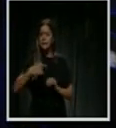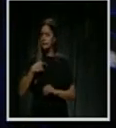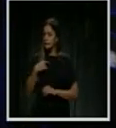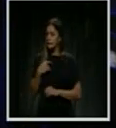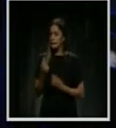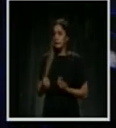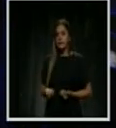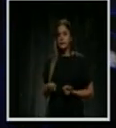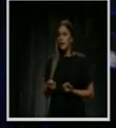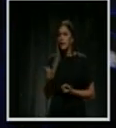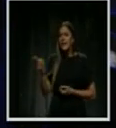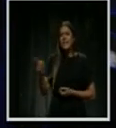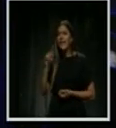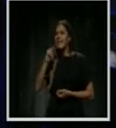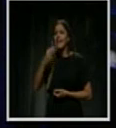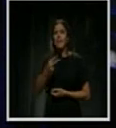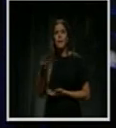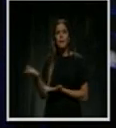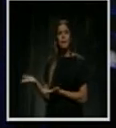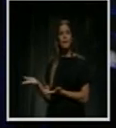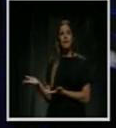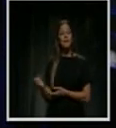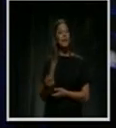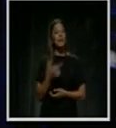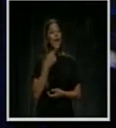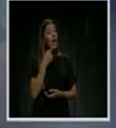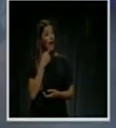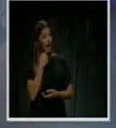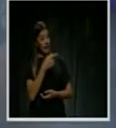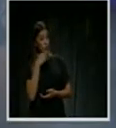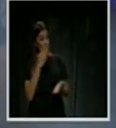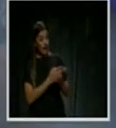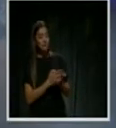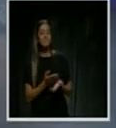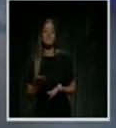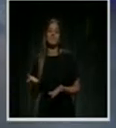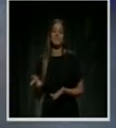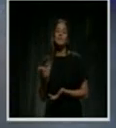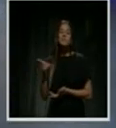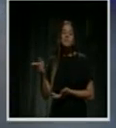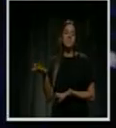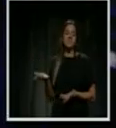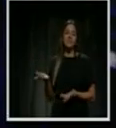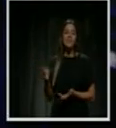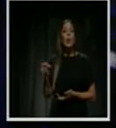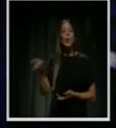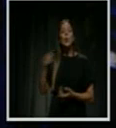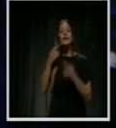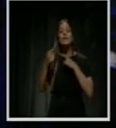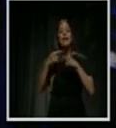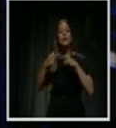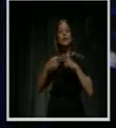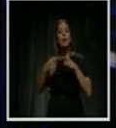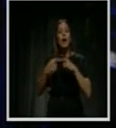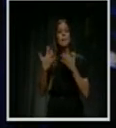lek qarraq bil-poplu ma tekniċ ħadha b'mod kategoriku. Taqs kif imbagħad jiġi jitkellem fuq il-mekkaniżmu